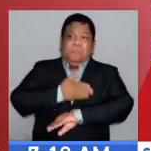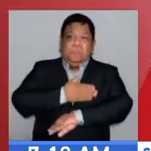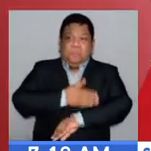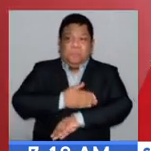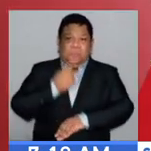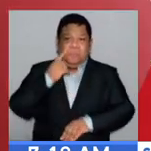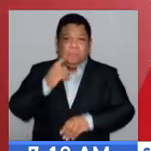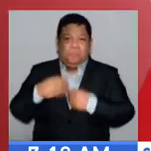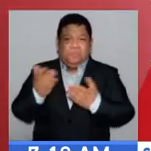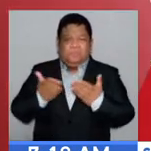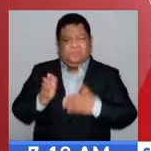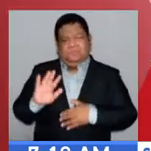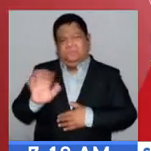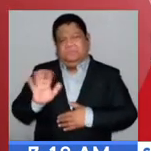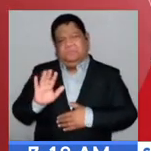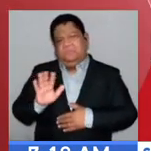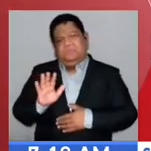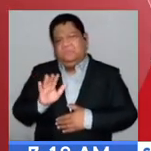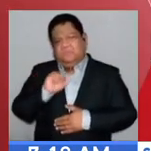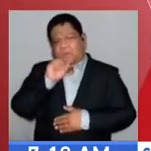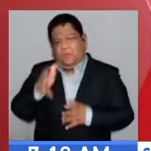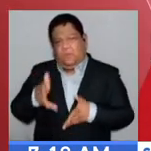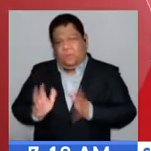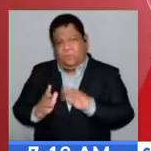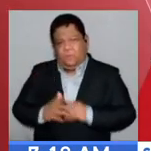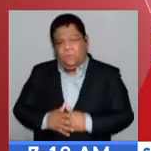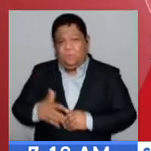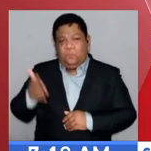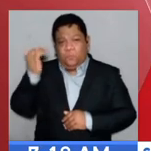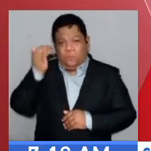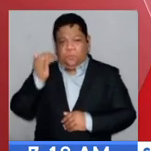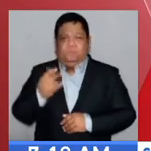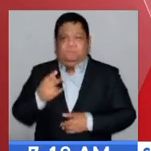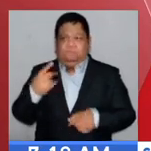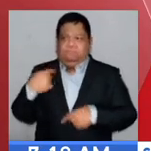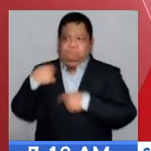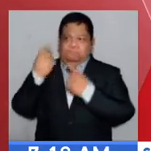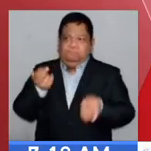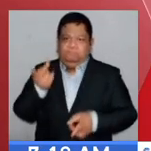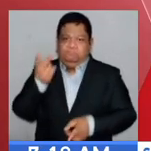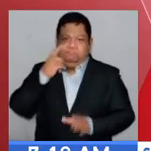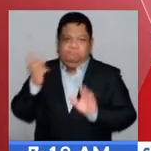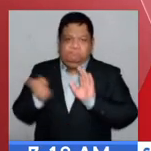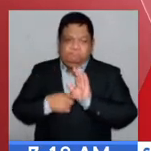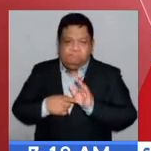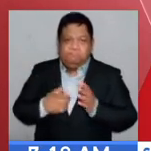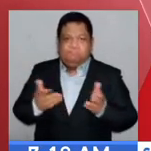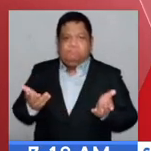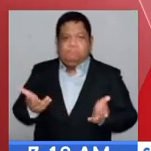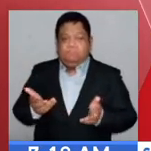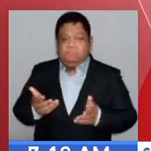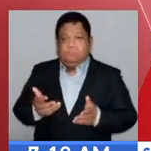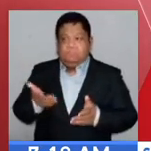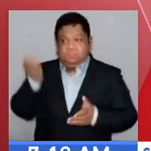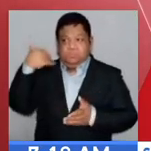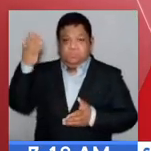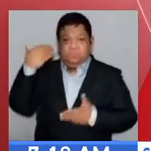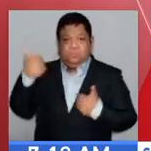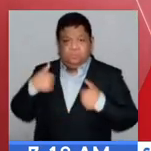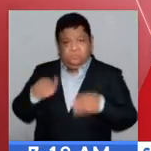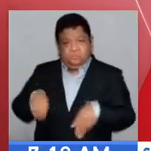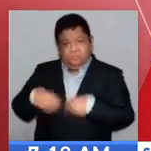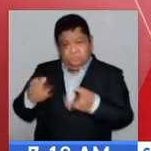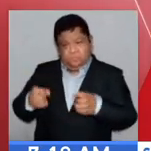hindi dapat palusutin, ano? Kasi nakita na yung praktika na yung ibinigay na opportunity sa kanila ay hindi naman